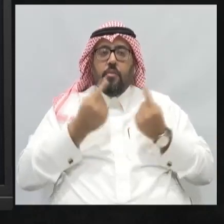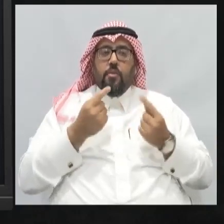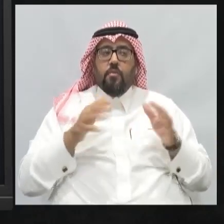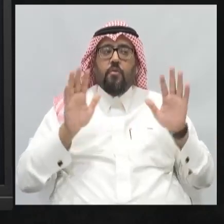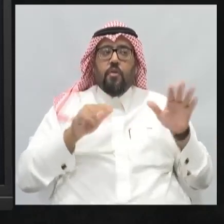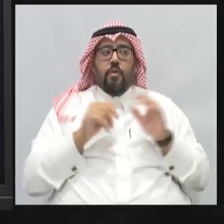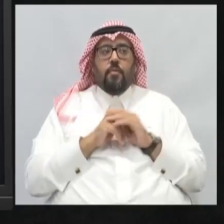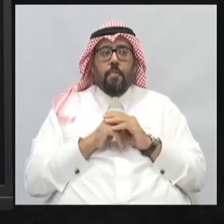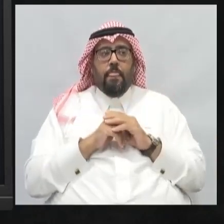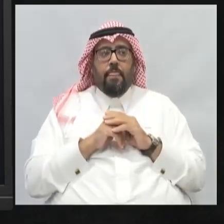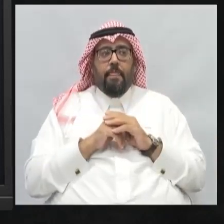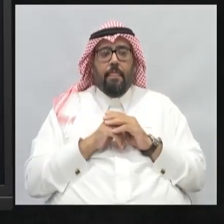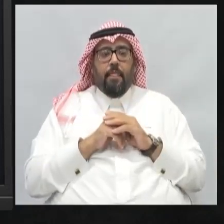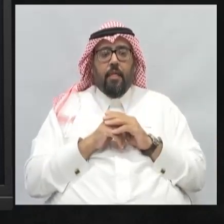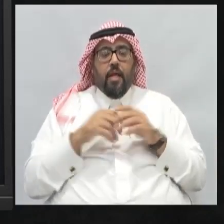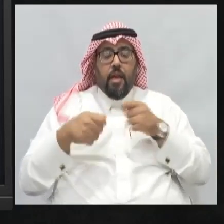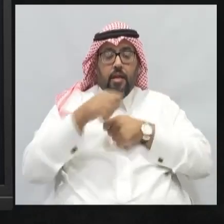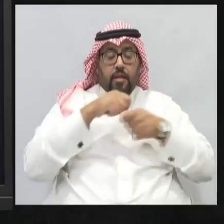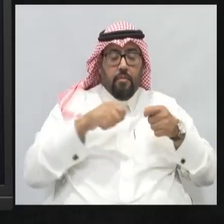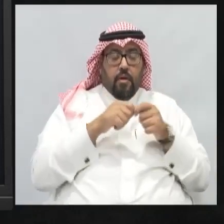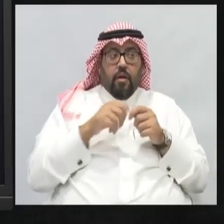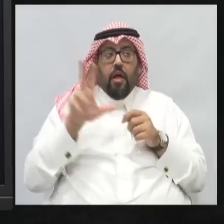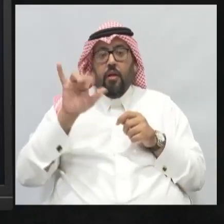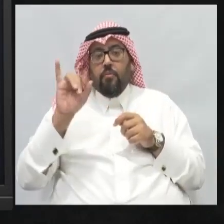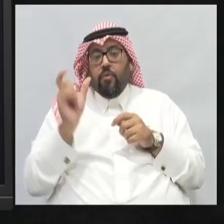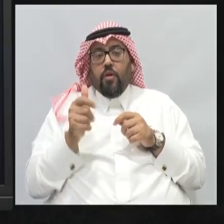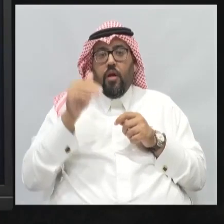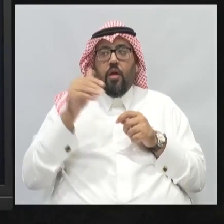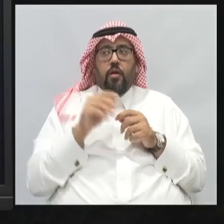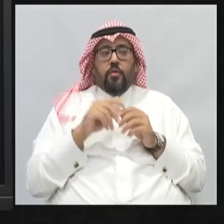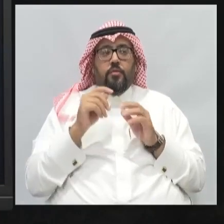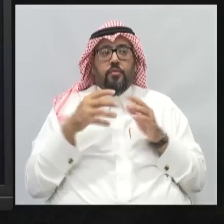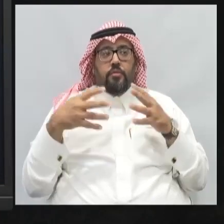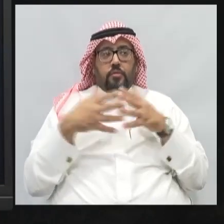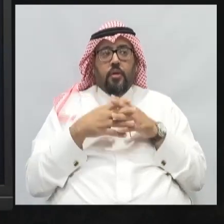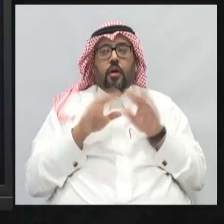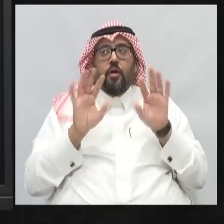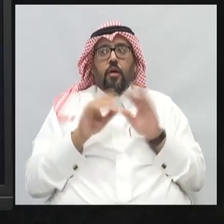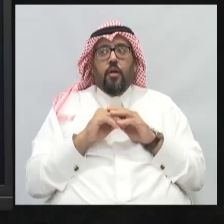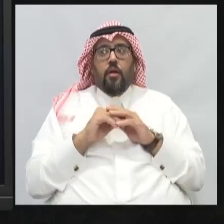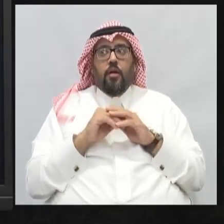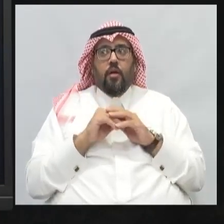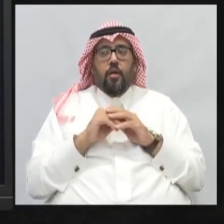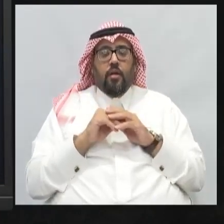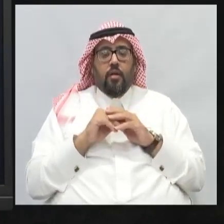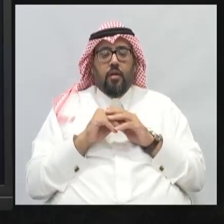تنمو فيها وايضا ارتباط بين المناخ وانواع النباتات كما نعلم وايضا